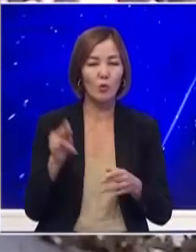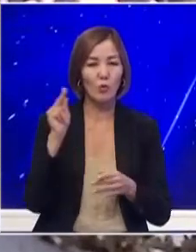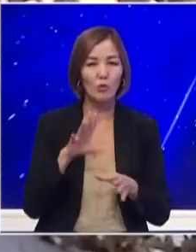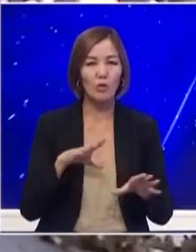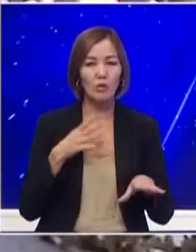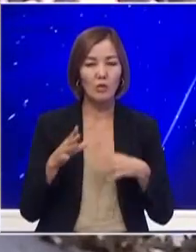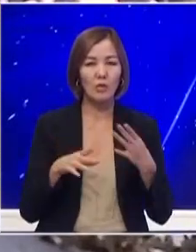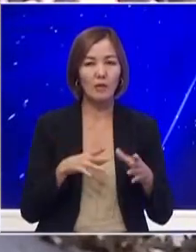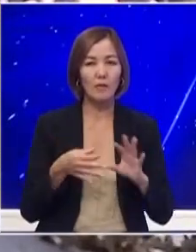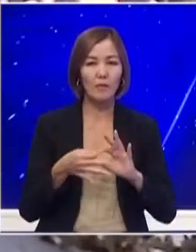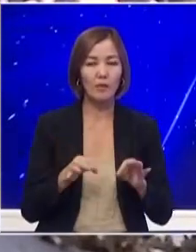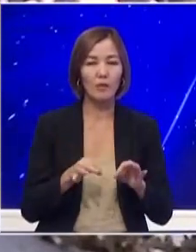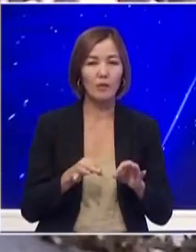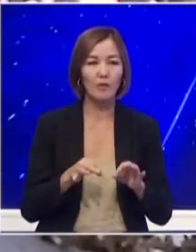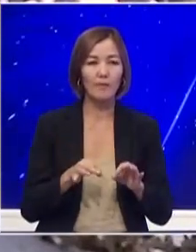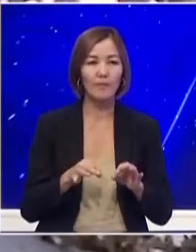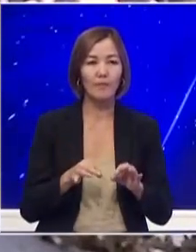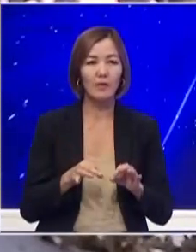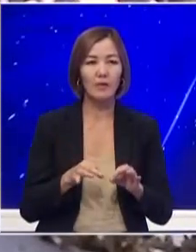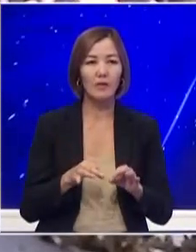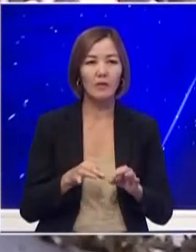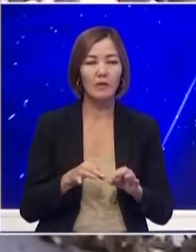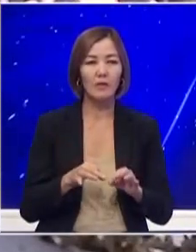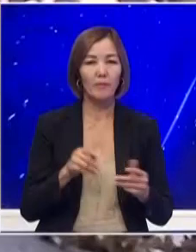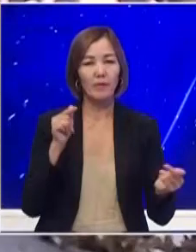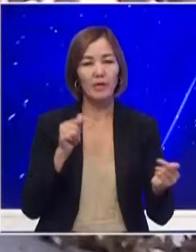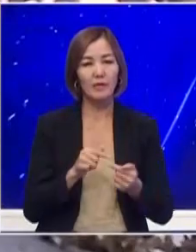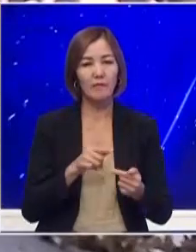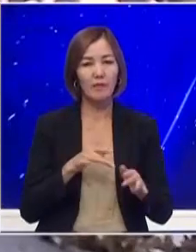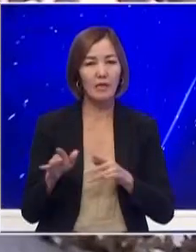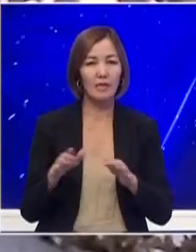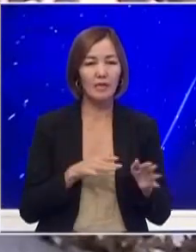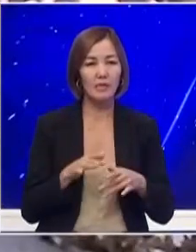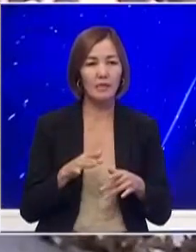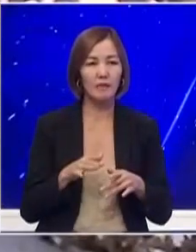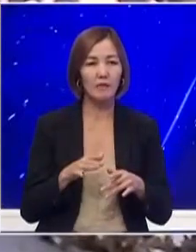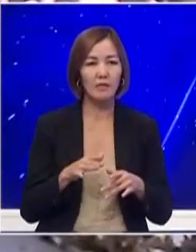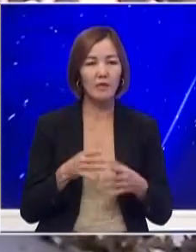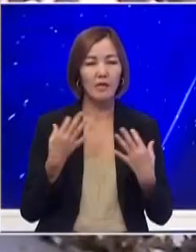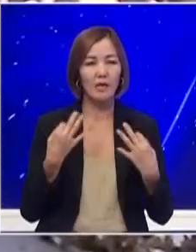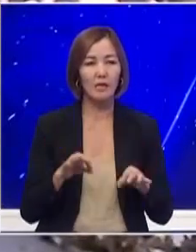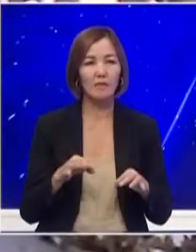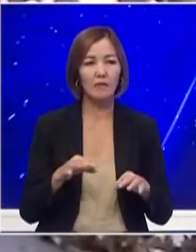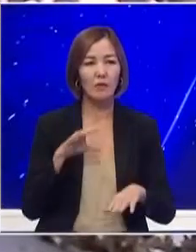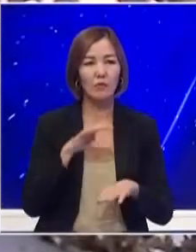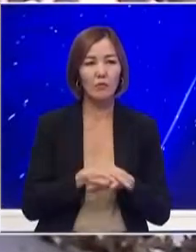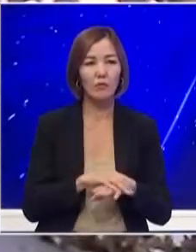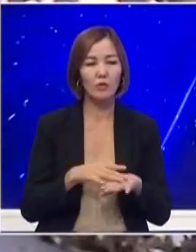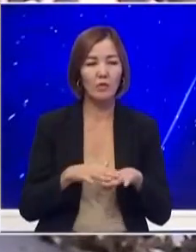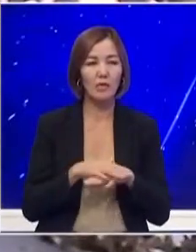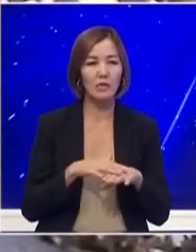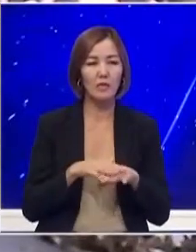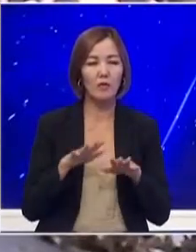были обработаны эпизоды ухода в отрыв от противника, действия в засаде, освобождения и удержания населенного